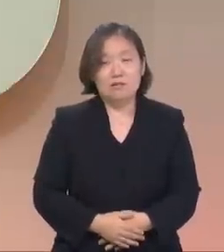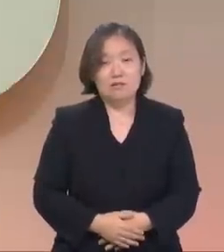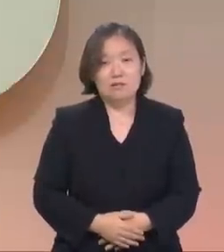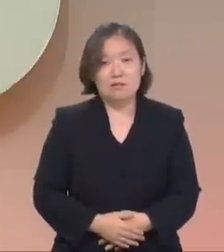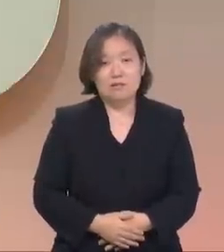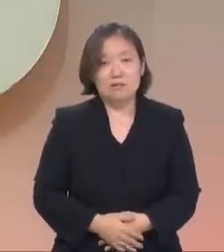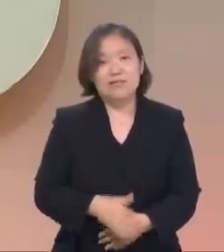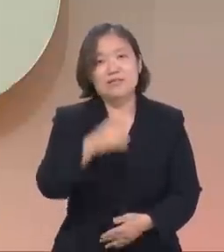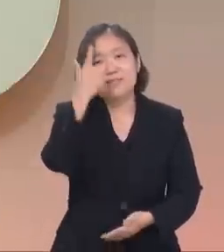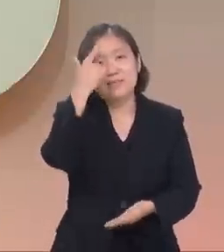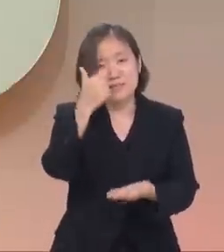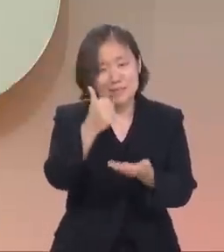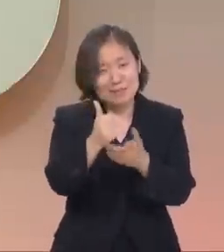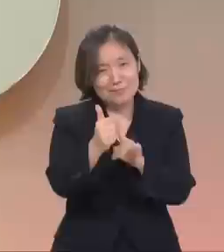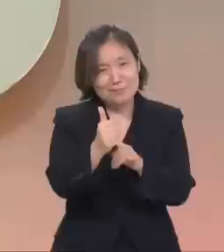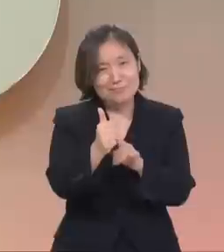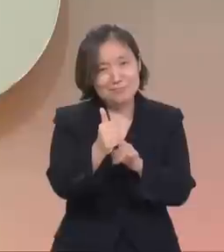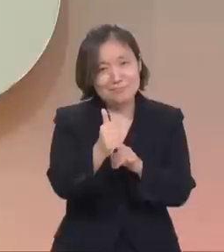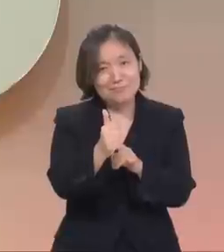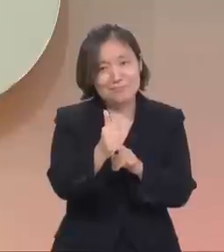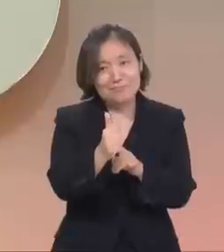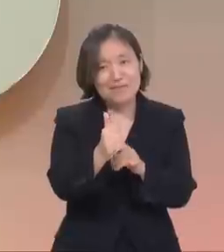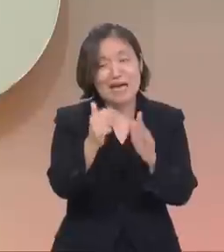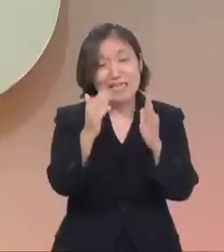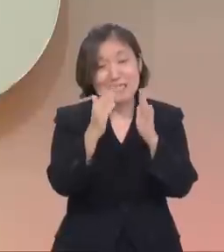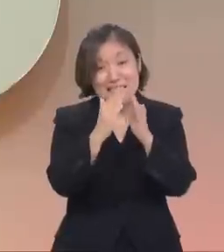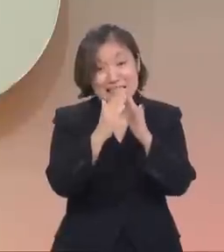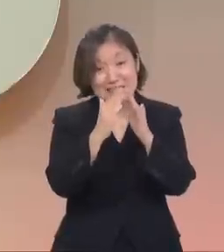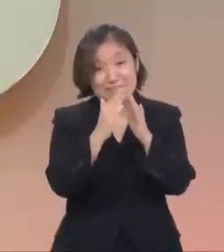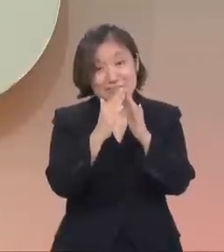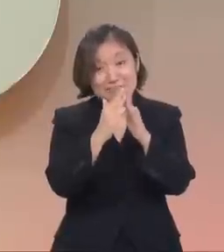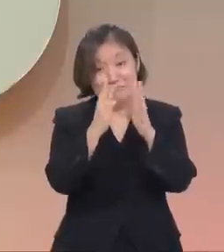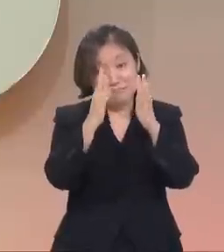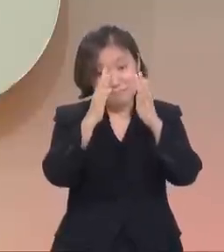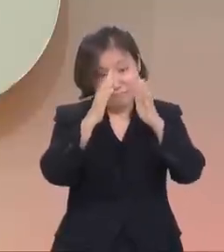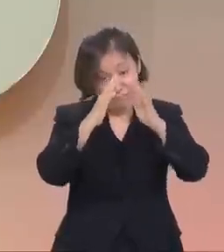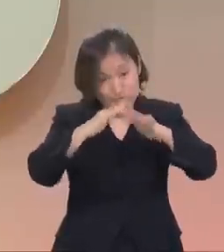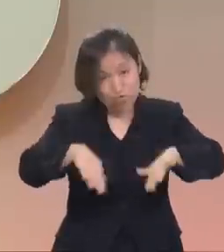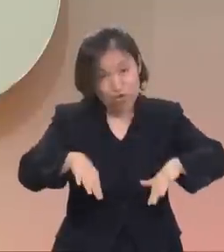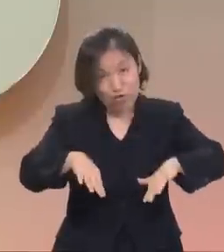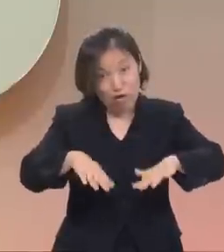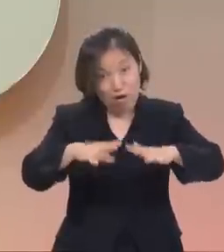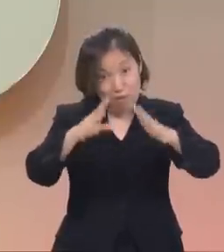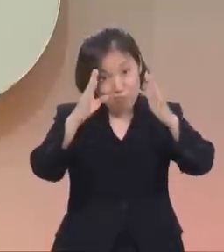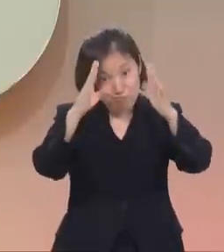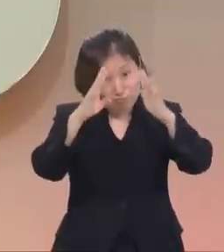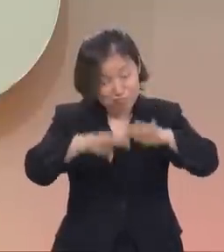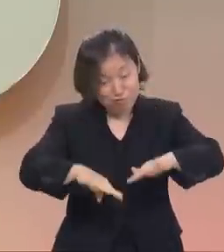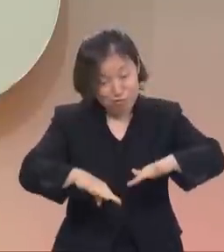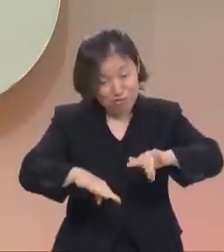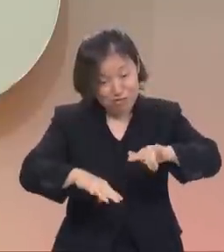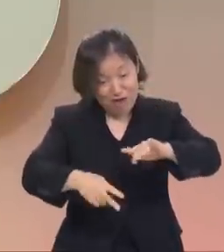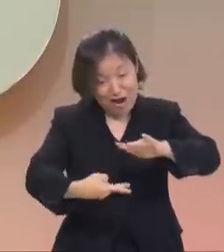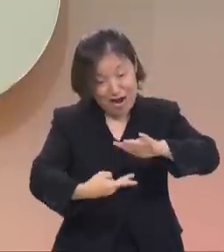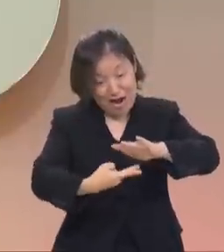스님 스님이 집에 무너진 집안에 깔려서